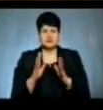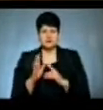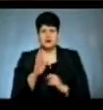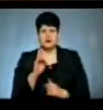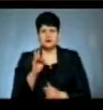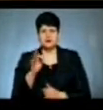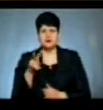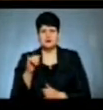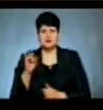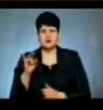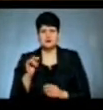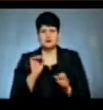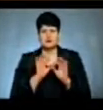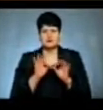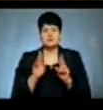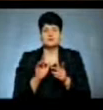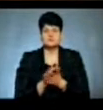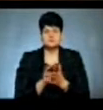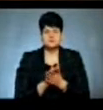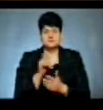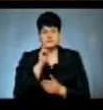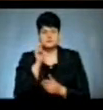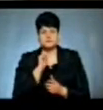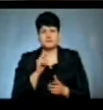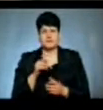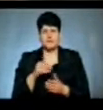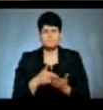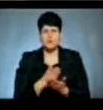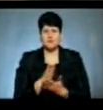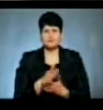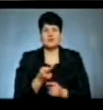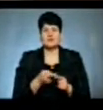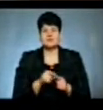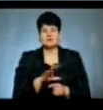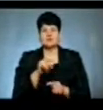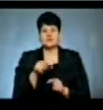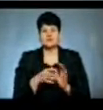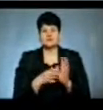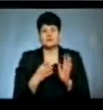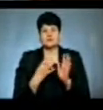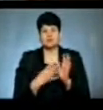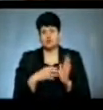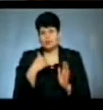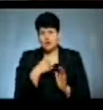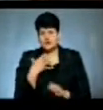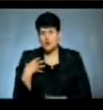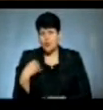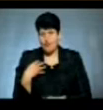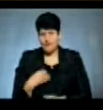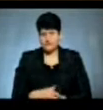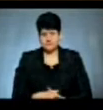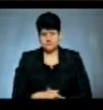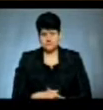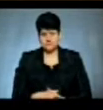Колінець розповідає, як познайомився з українським політиком. Каже, це було в 1990 році у Львові. І помічено,